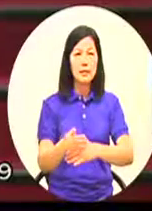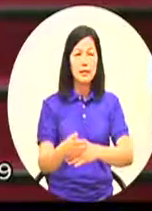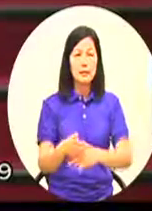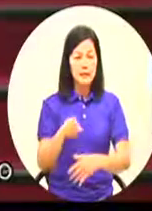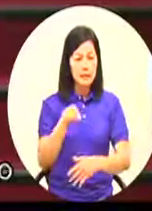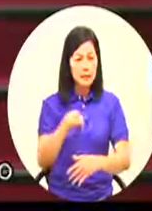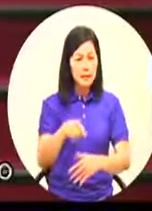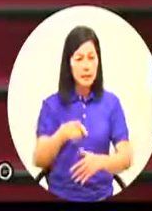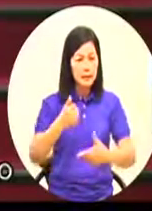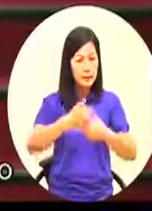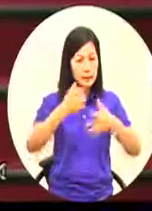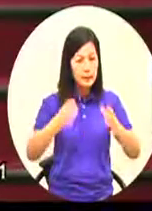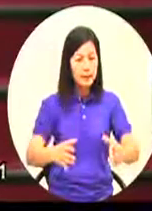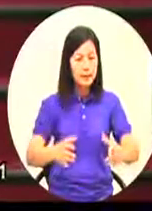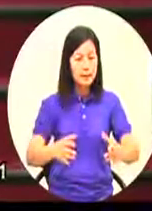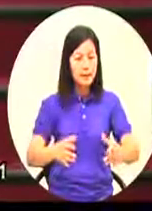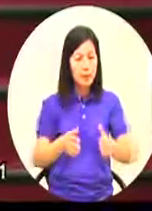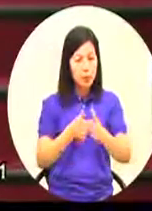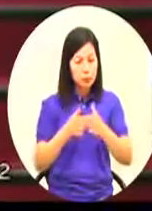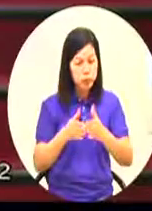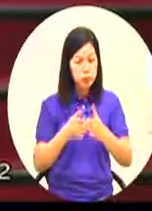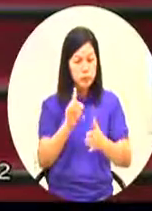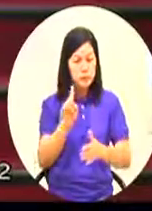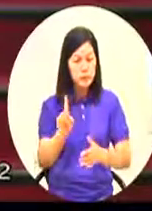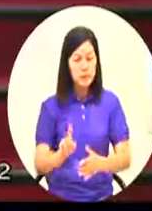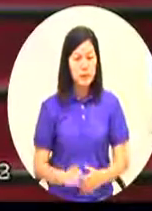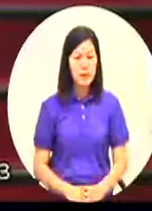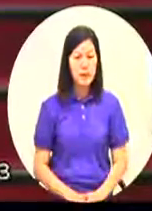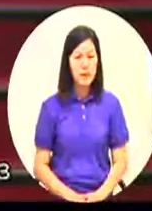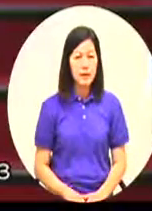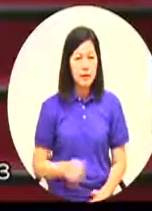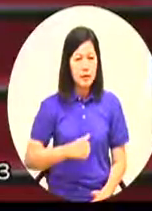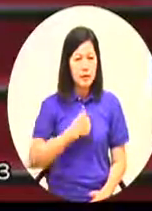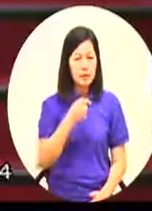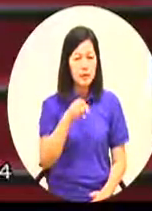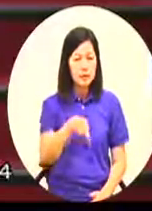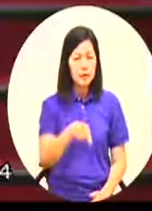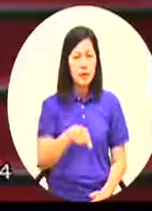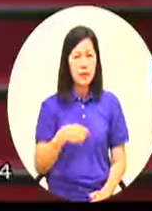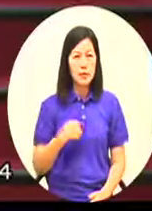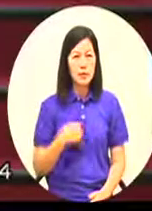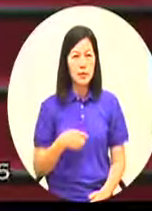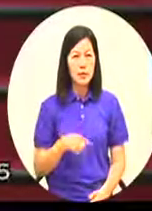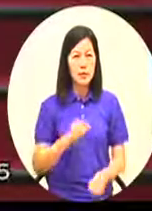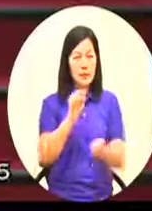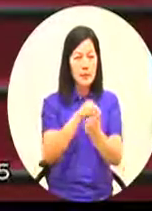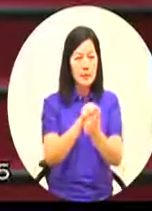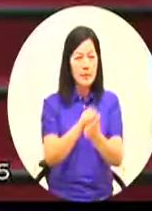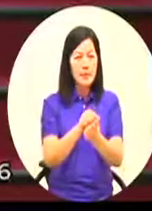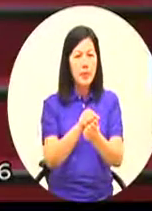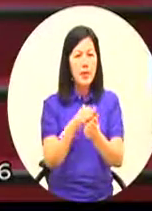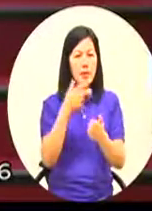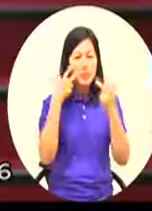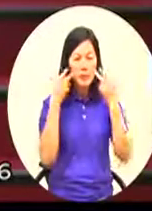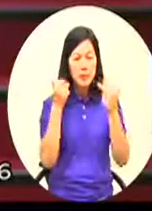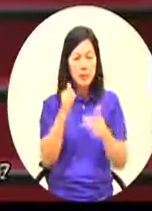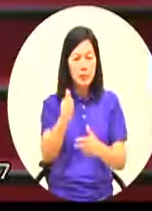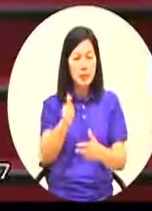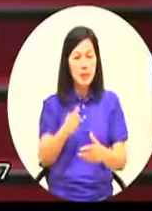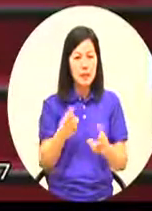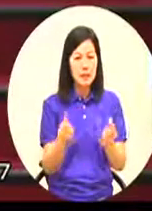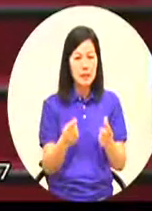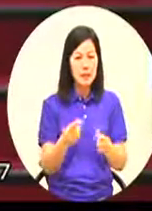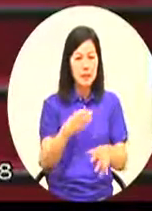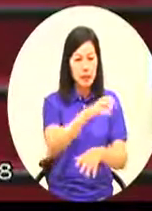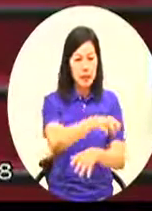在整个建设的这个需求，其实我这边也跟贝亚夫的观念一样了哈，三个原乡绝对有